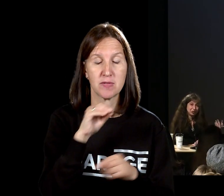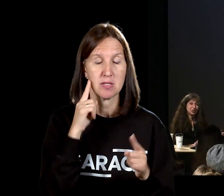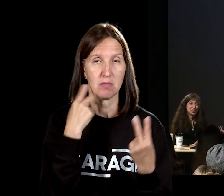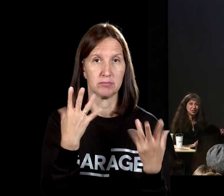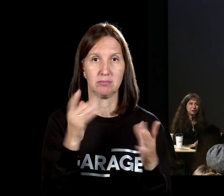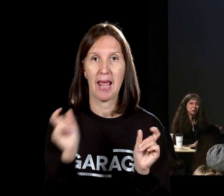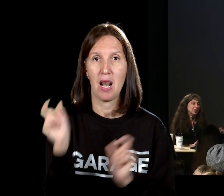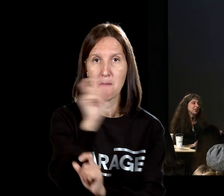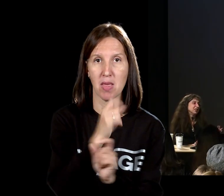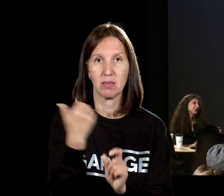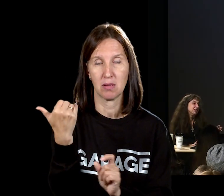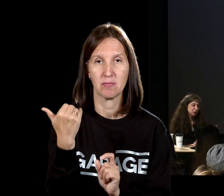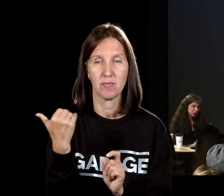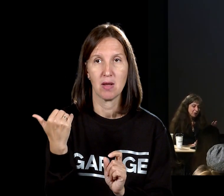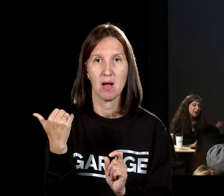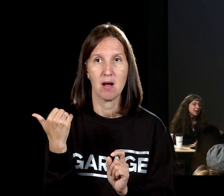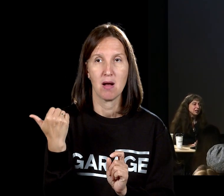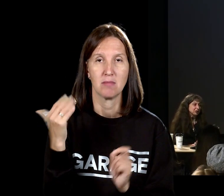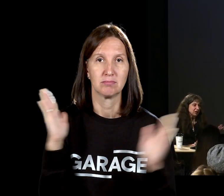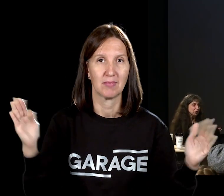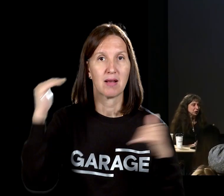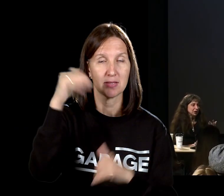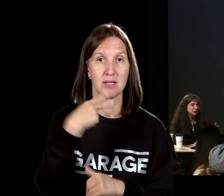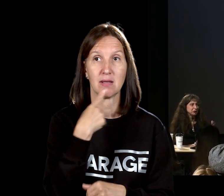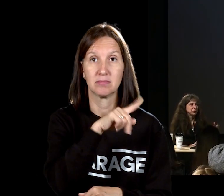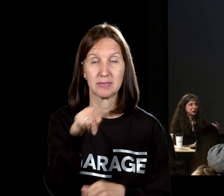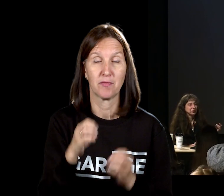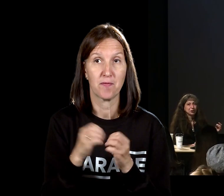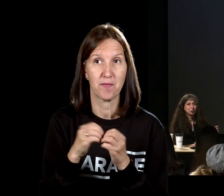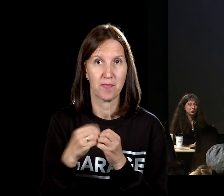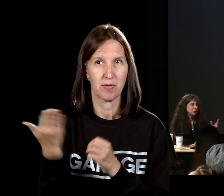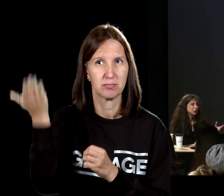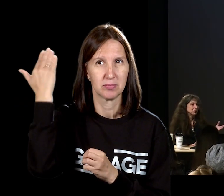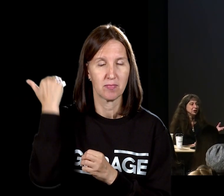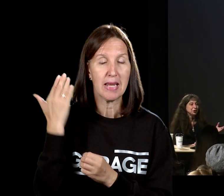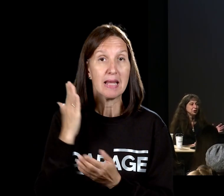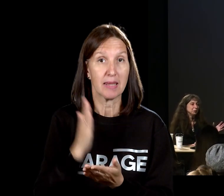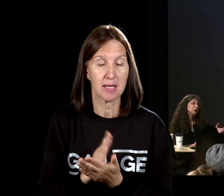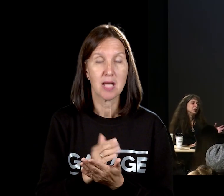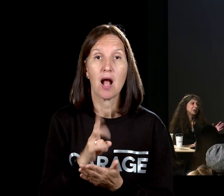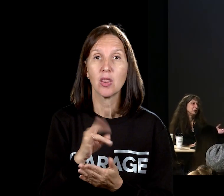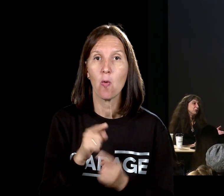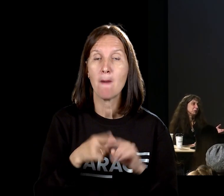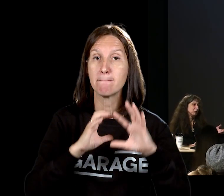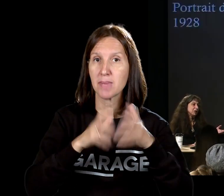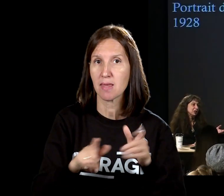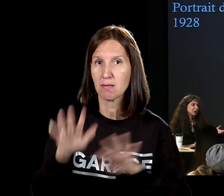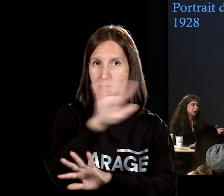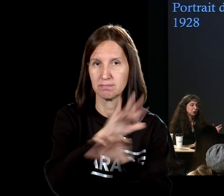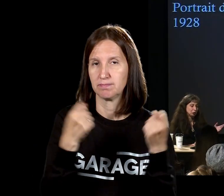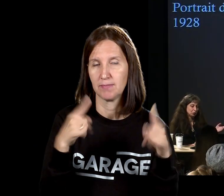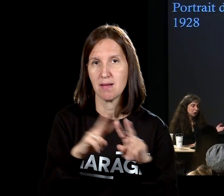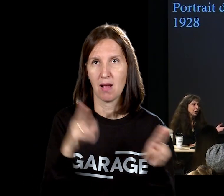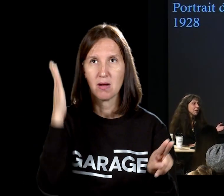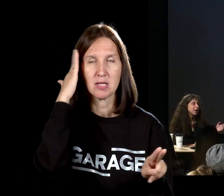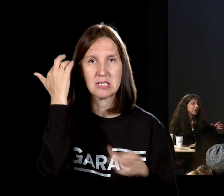этого жанрового полотна сохранены, но находятся они вот в этом самом удивительном сновиденческом мире, где они все превратились